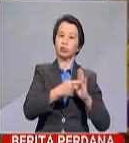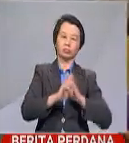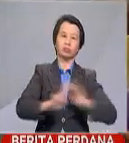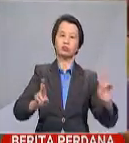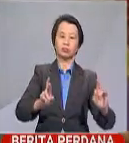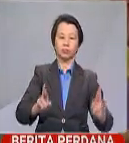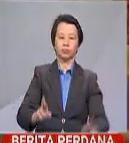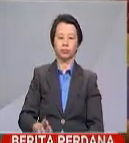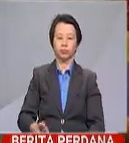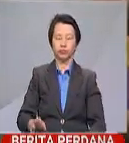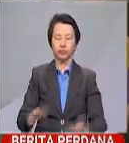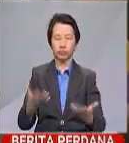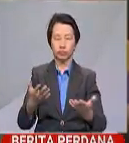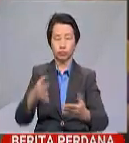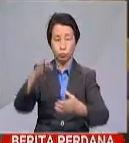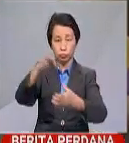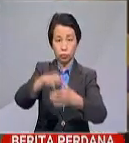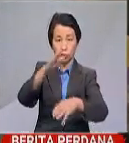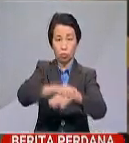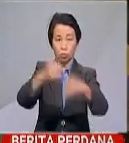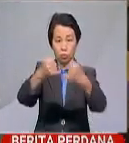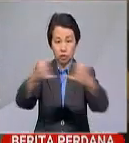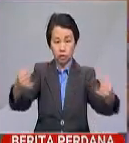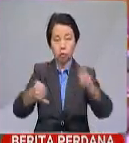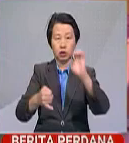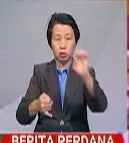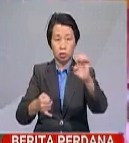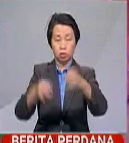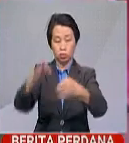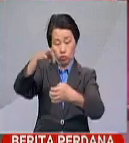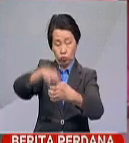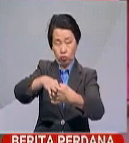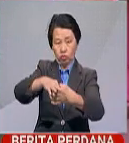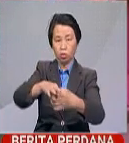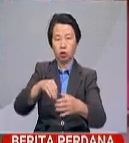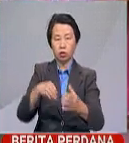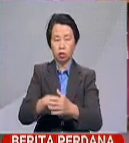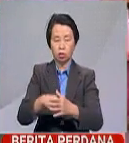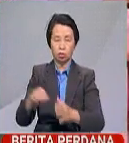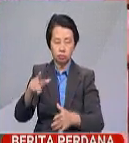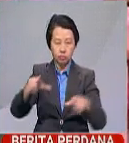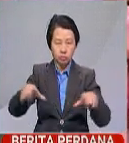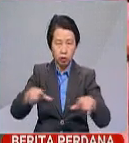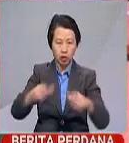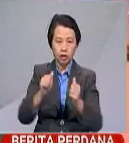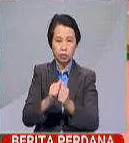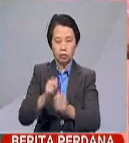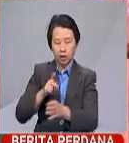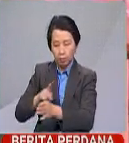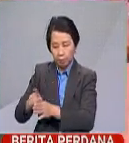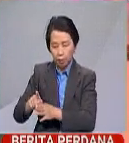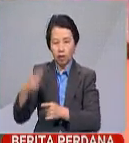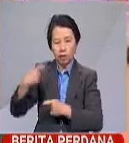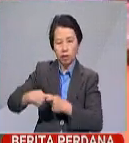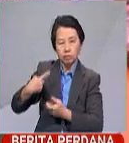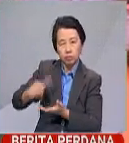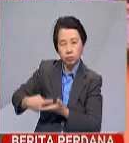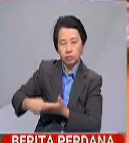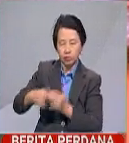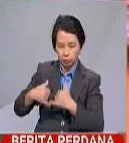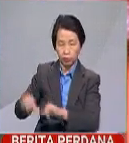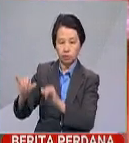Berkaitan pelaksanaan pengundian secara dalam talian atau e-voting, ia masih dalam kajian pelaksanaan bersama beberapa pakar berkaitan.